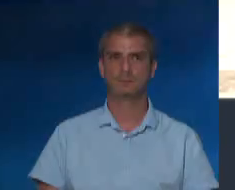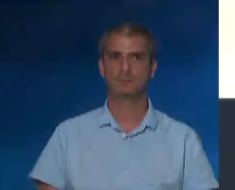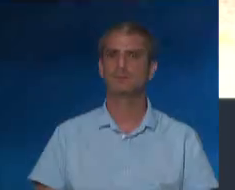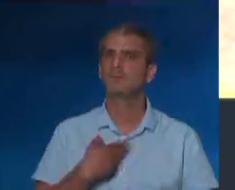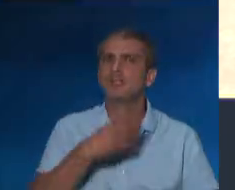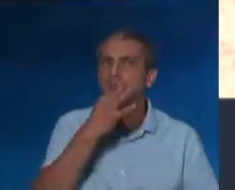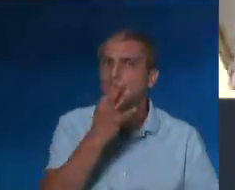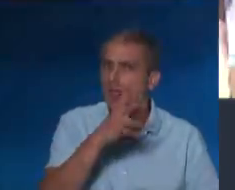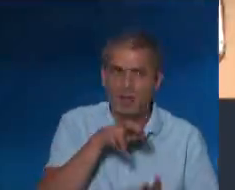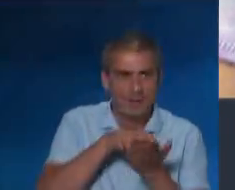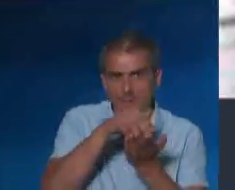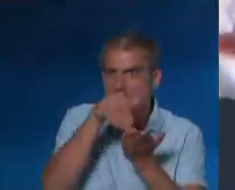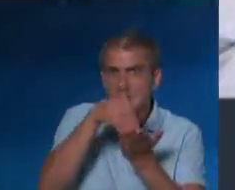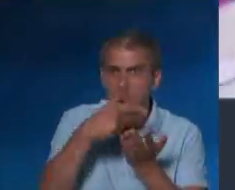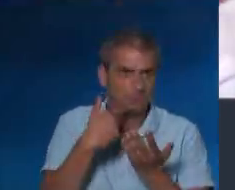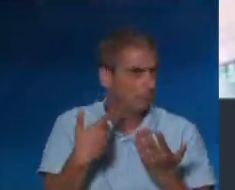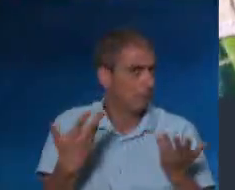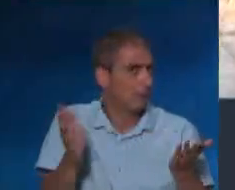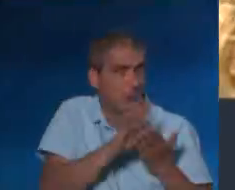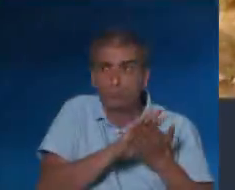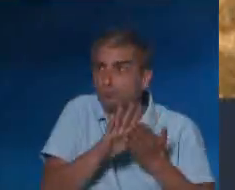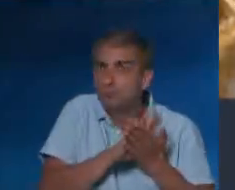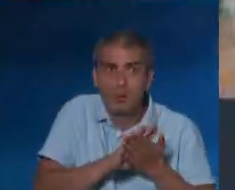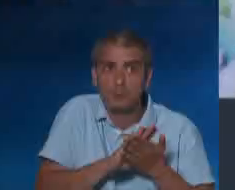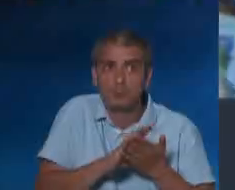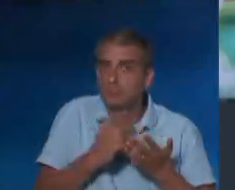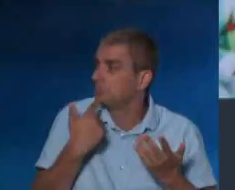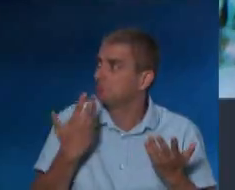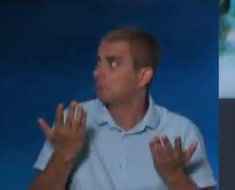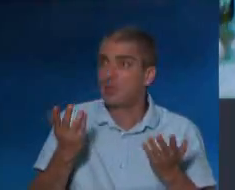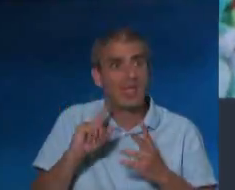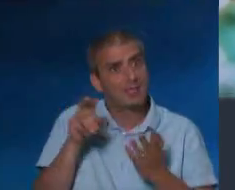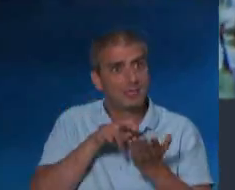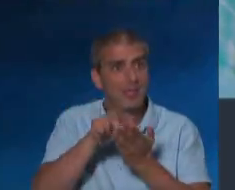רציתי לשאול, אין פה מעברי חצייה? אין פה כלום? שום?